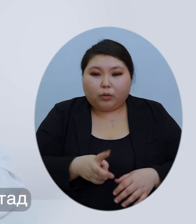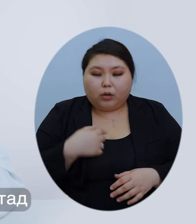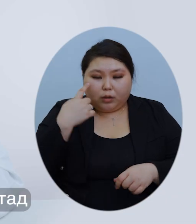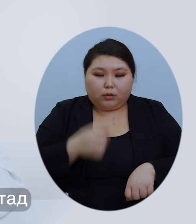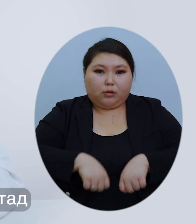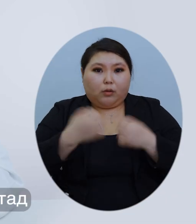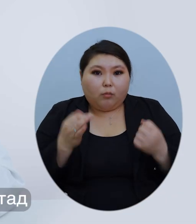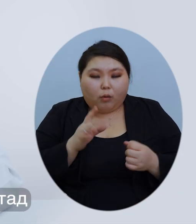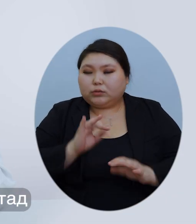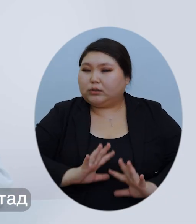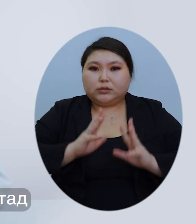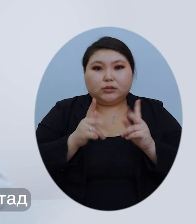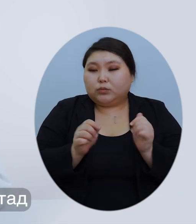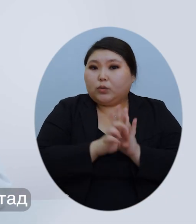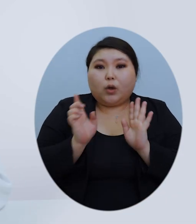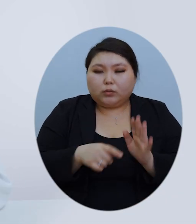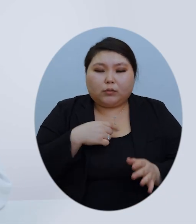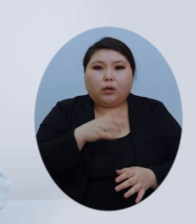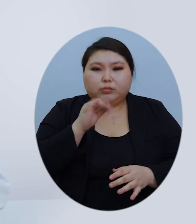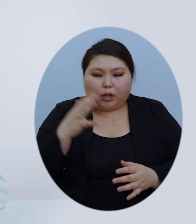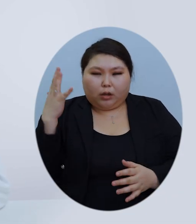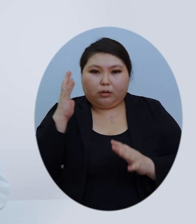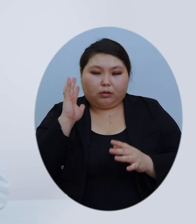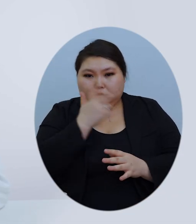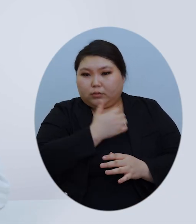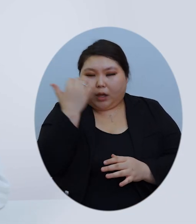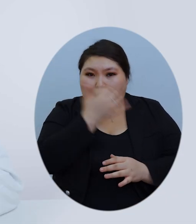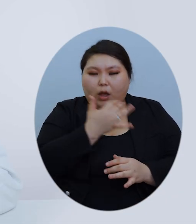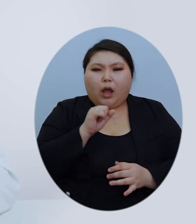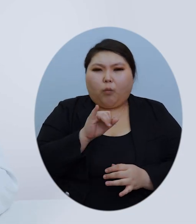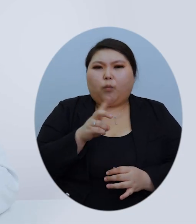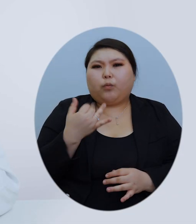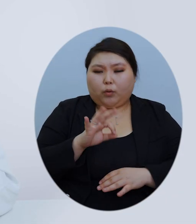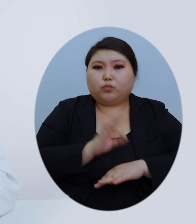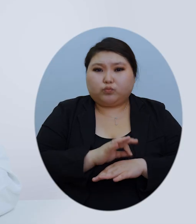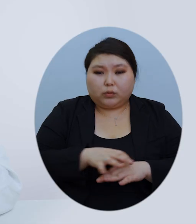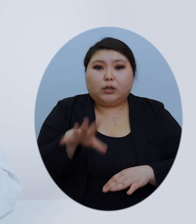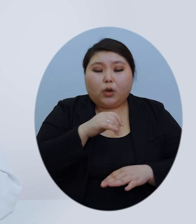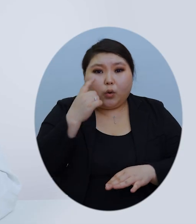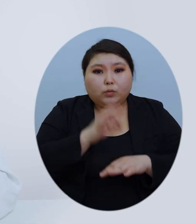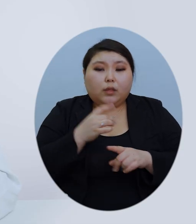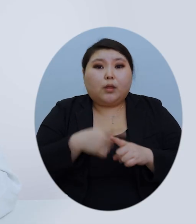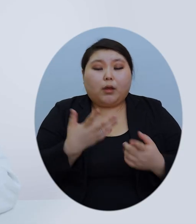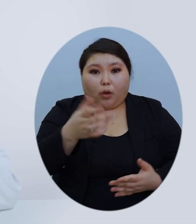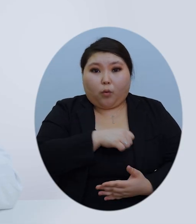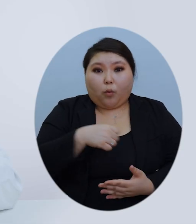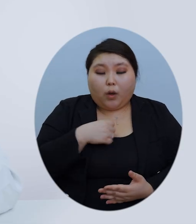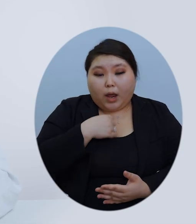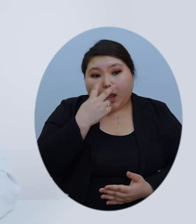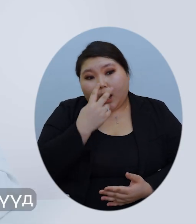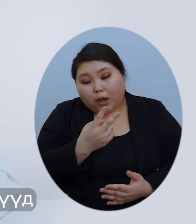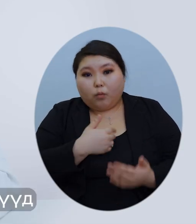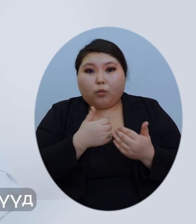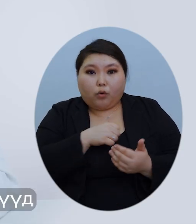эргэц сэрэгдэггүй учраас эргэшгүй хараа алдалтанд хүргэдэг аюултай өвчин. Эдгээр өвчнүүдээс гадна та өөрөө хараад мөн хүүхэд